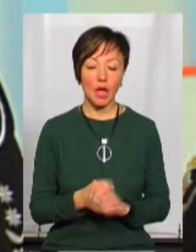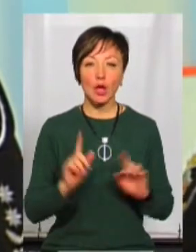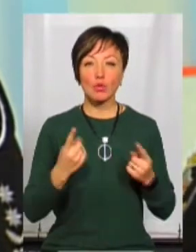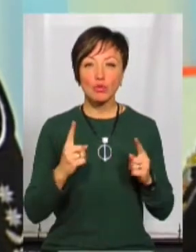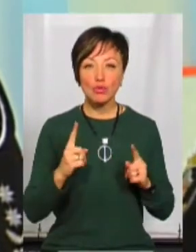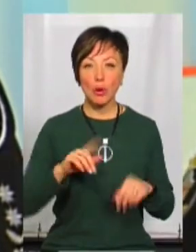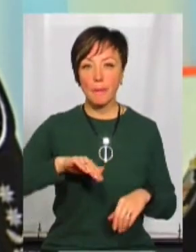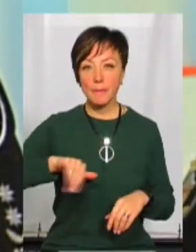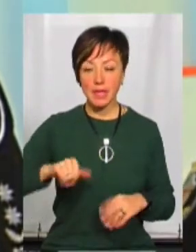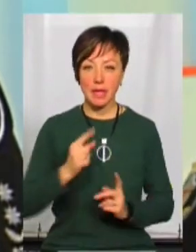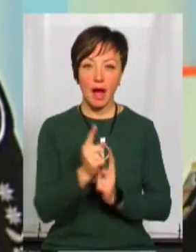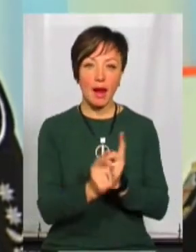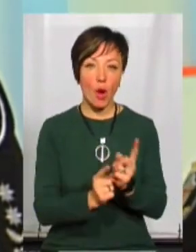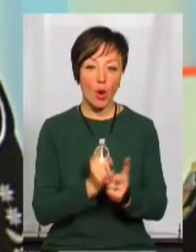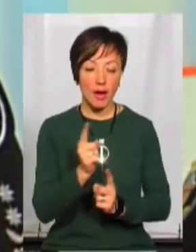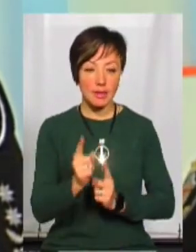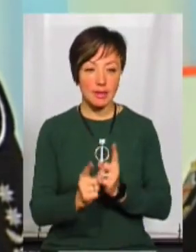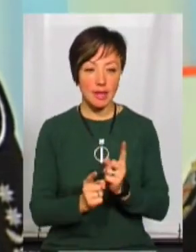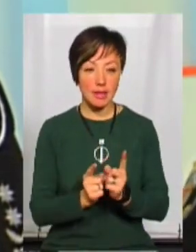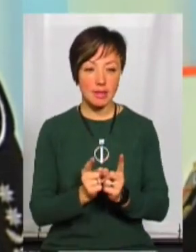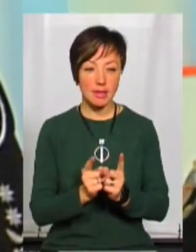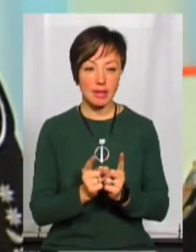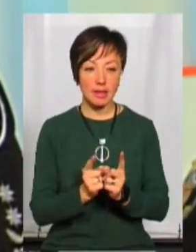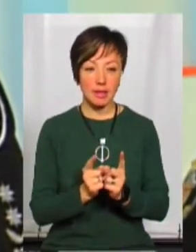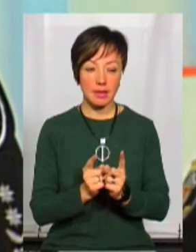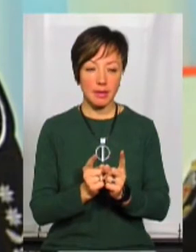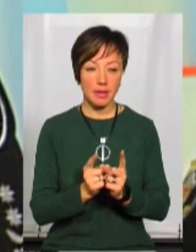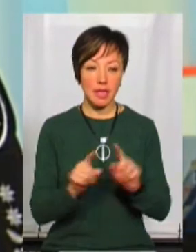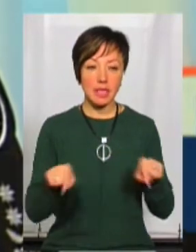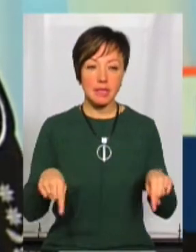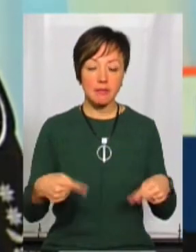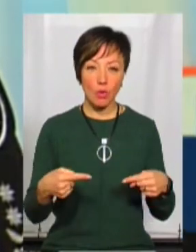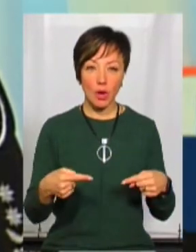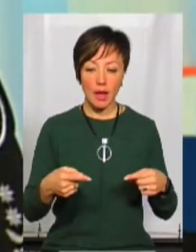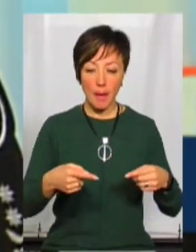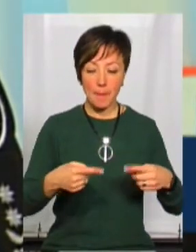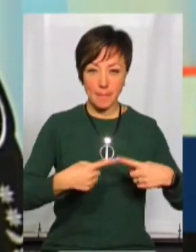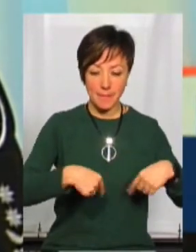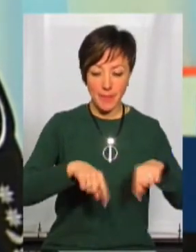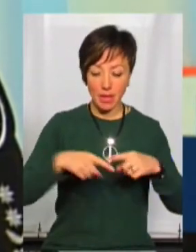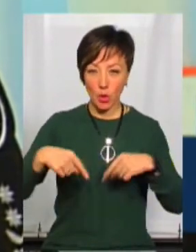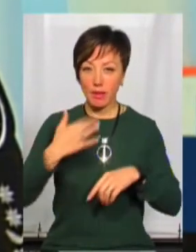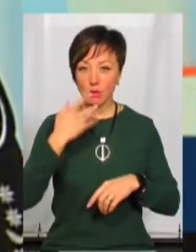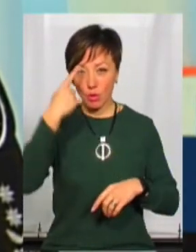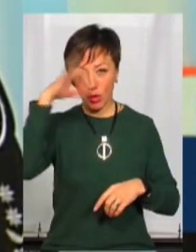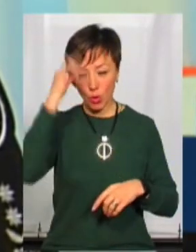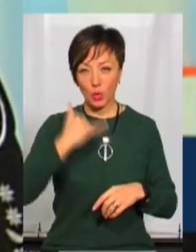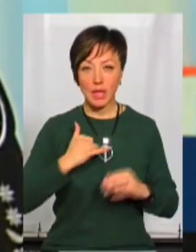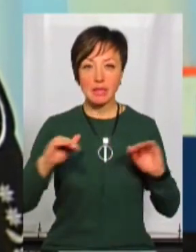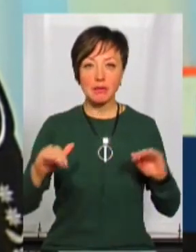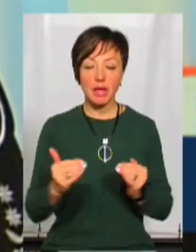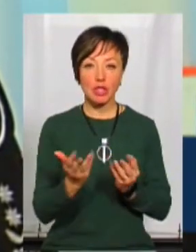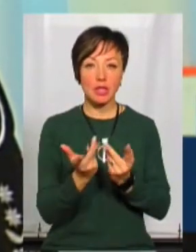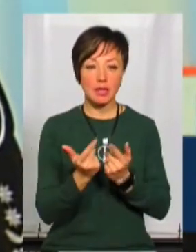після, скажімо, реорганізації і створення підрозділів Національної поліції, в нас значно